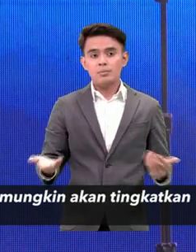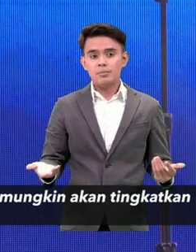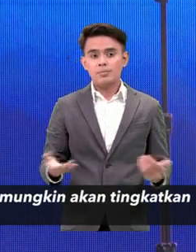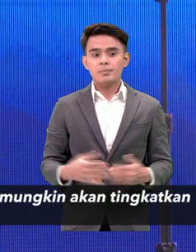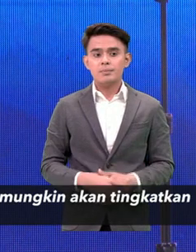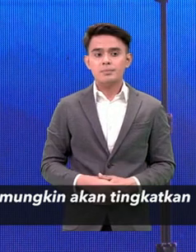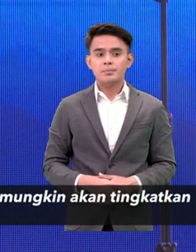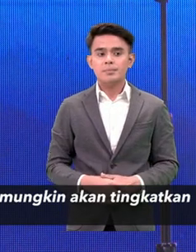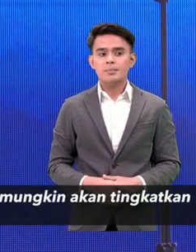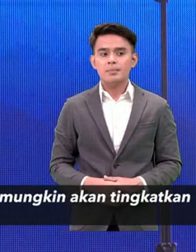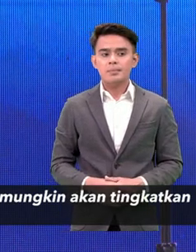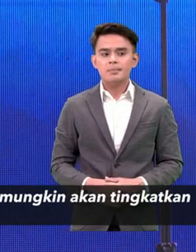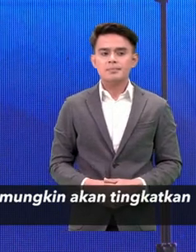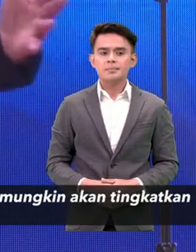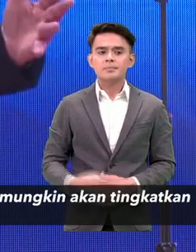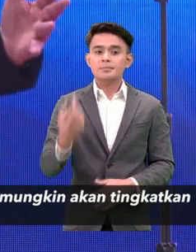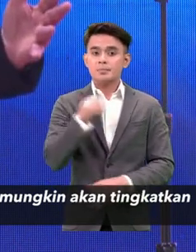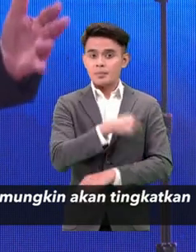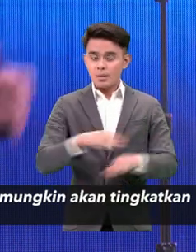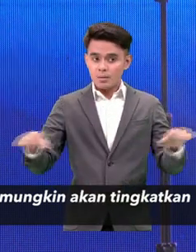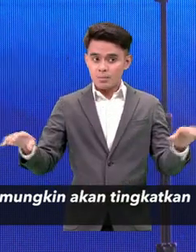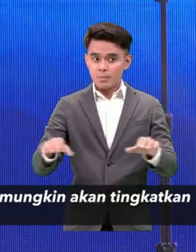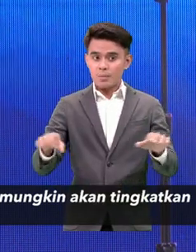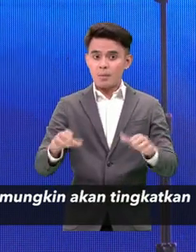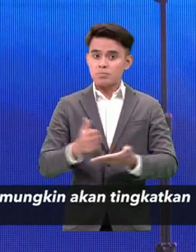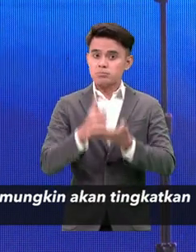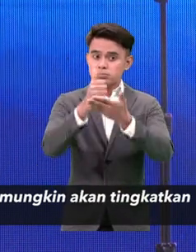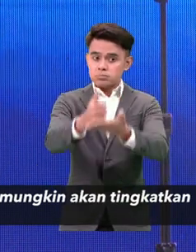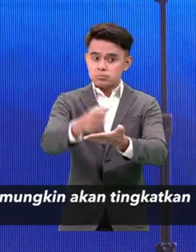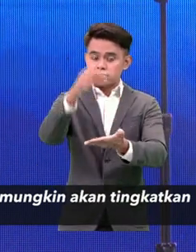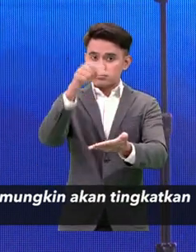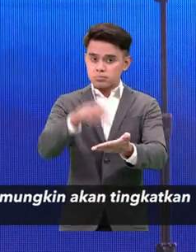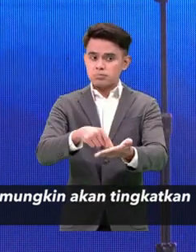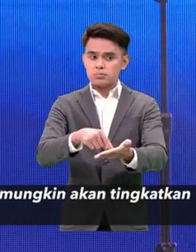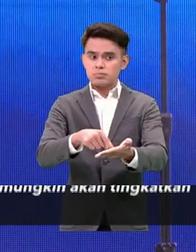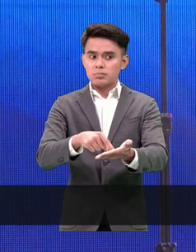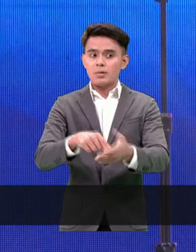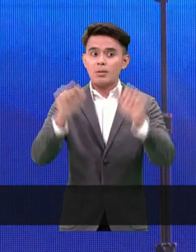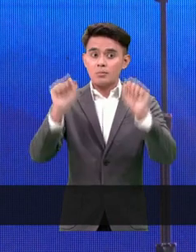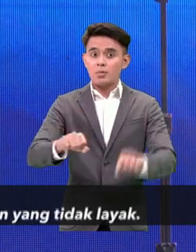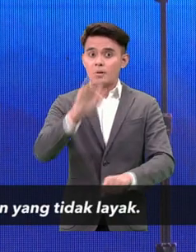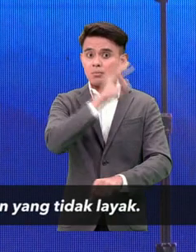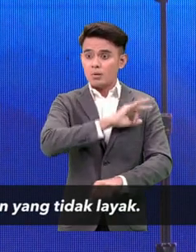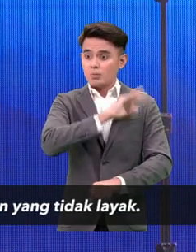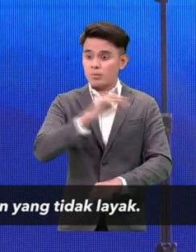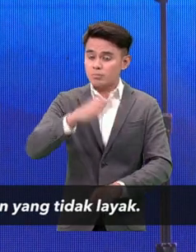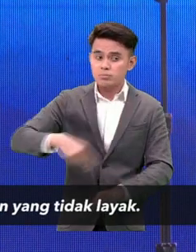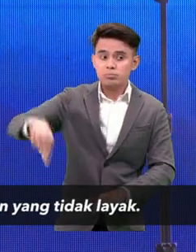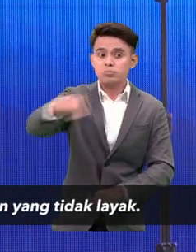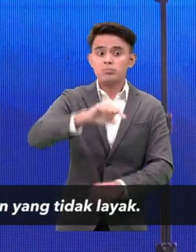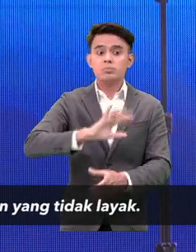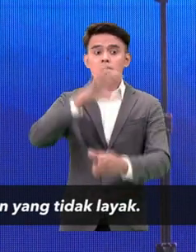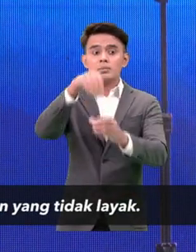Instead of giving this blanket subsidy that benefit everyone, including those who